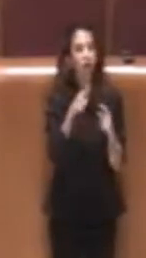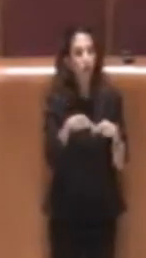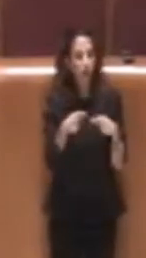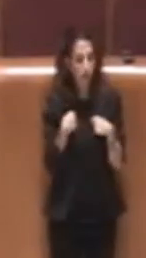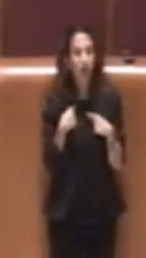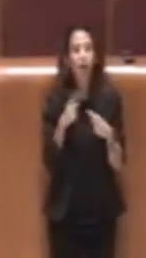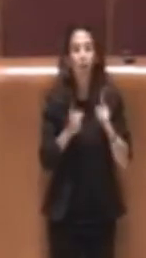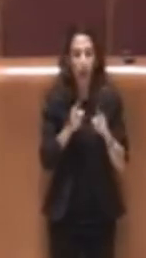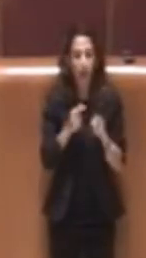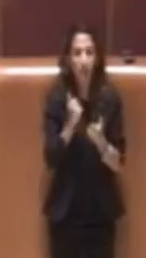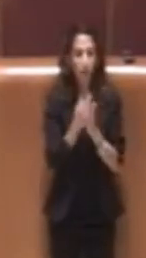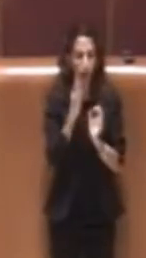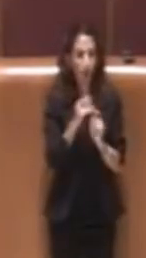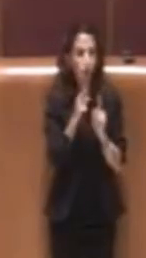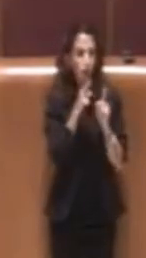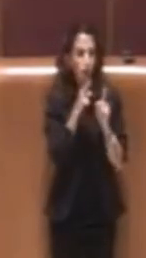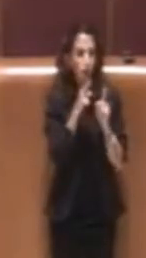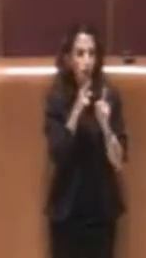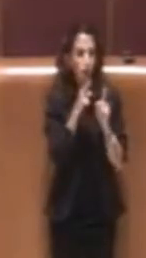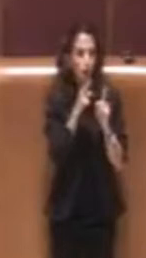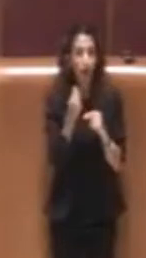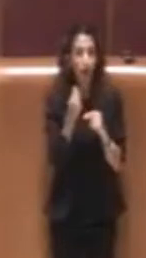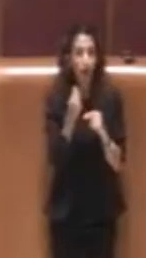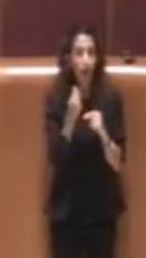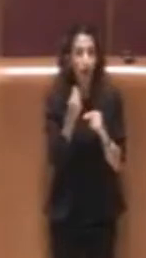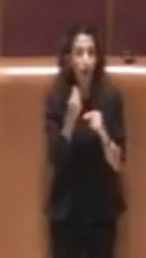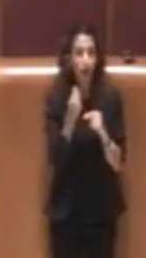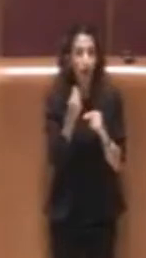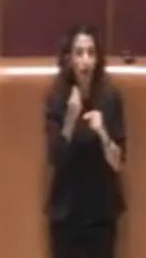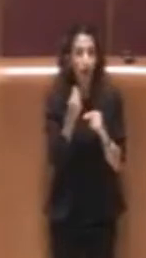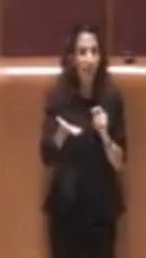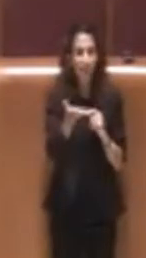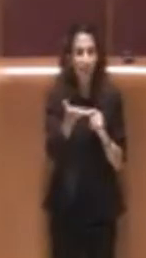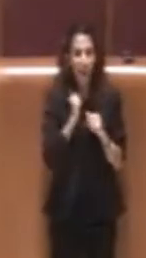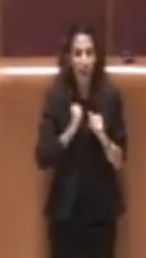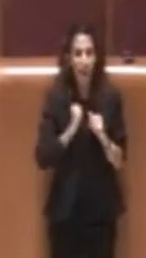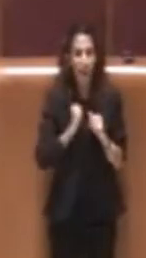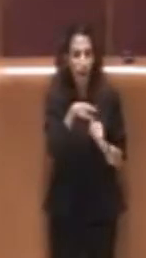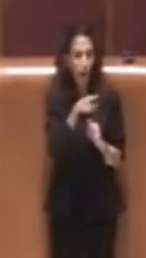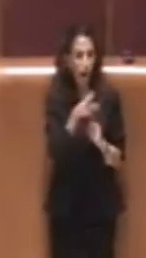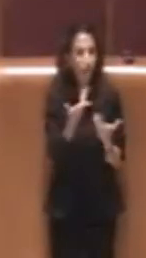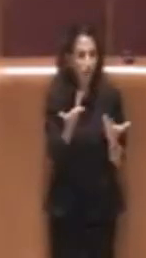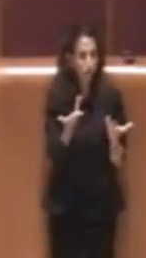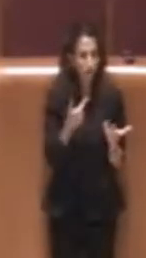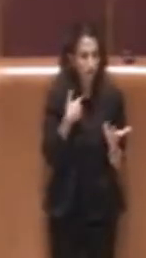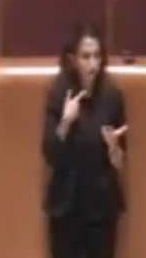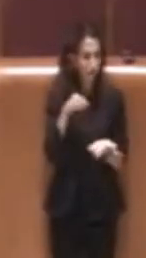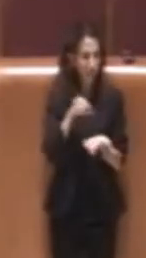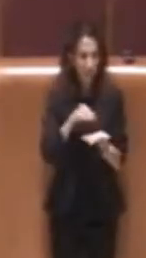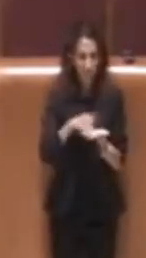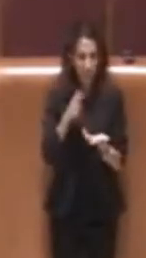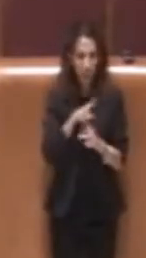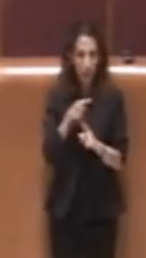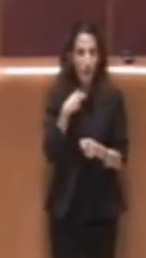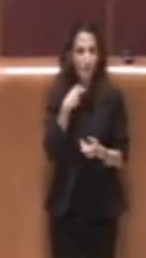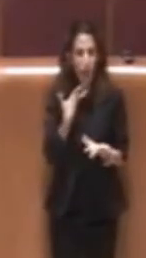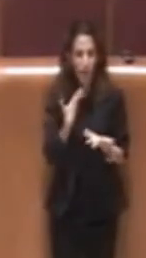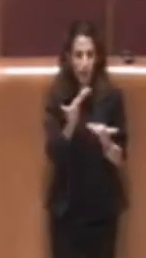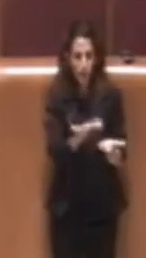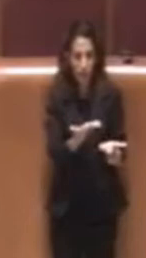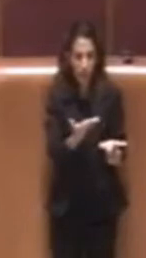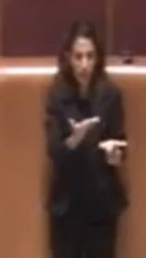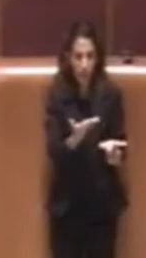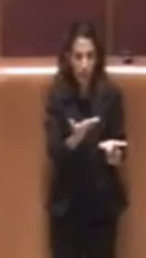che conta, quanto questa cittadinanza richiede a gran voce, proprio perché appunto essa stessa ritiene che sia del